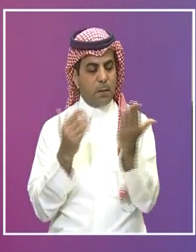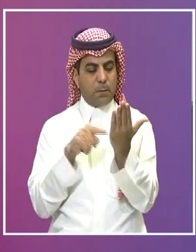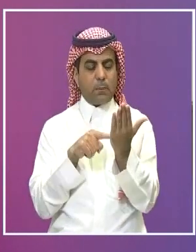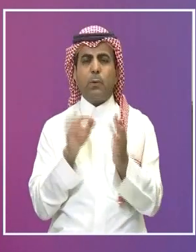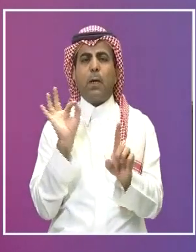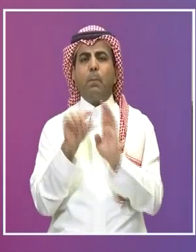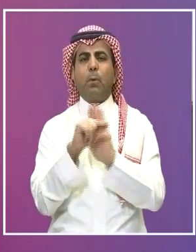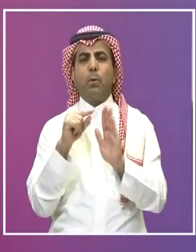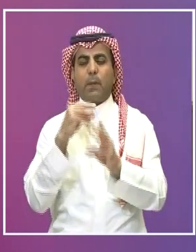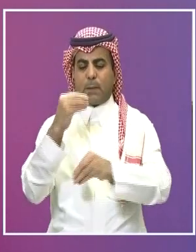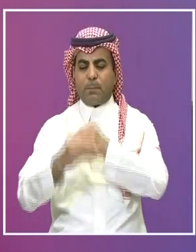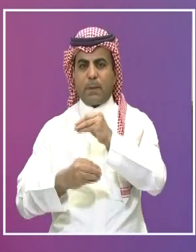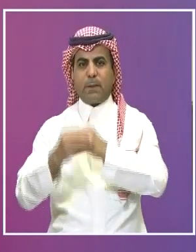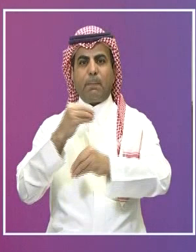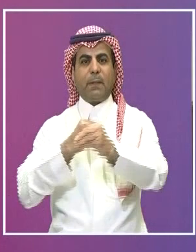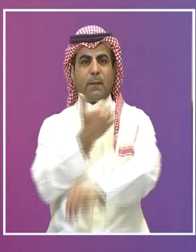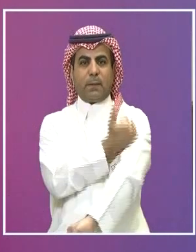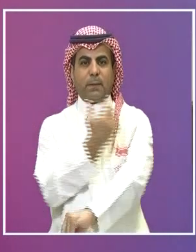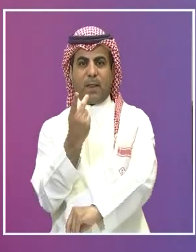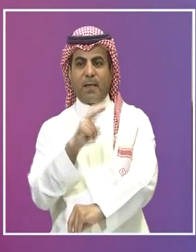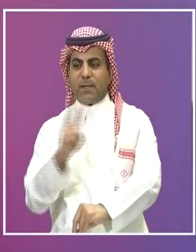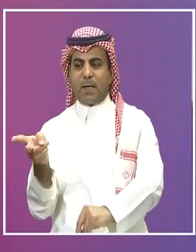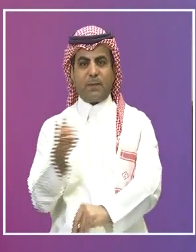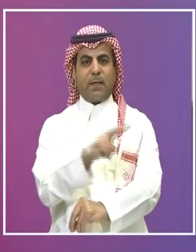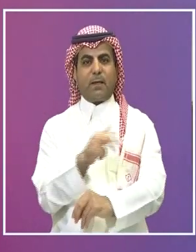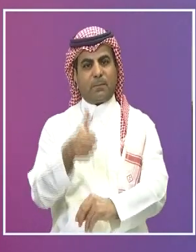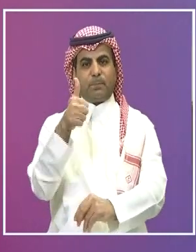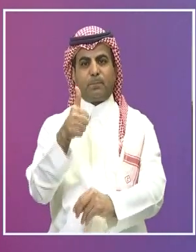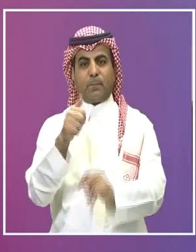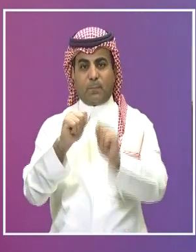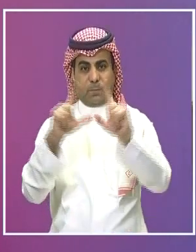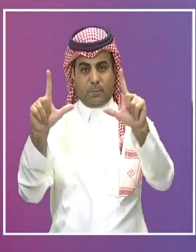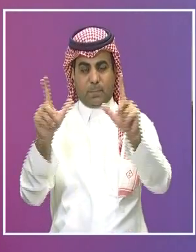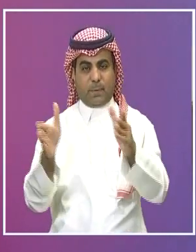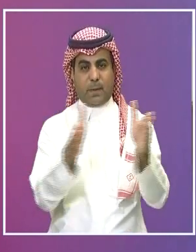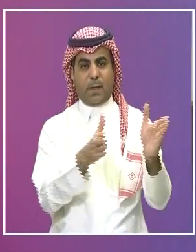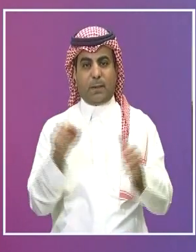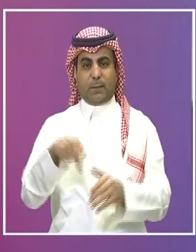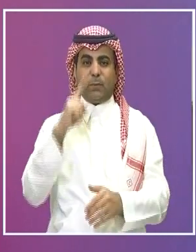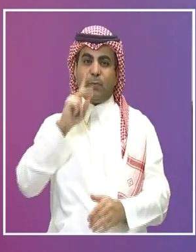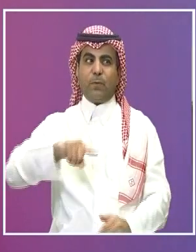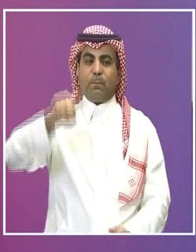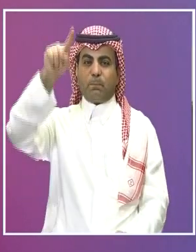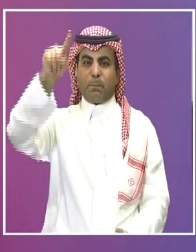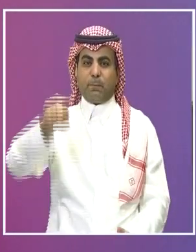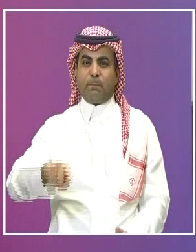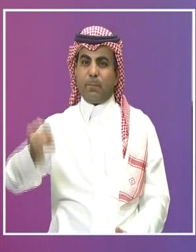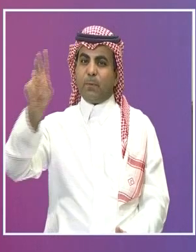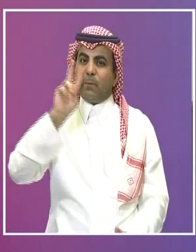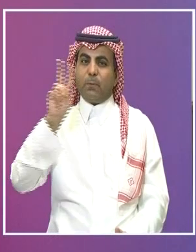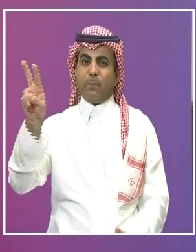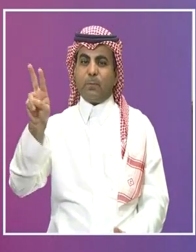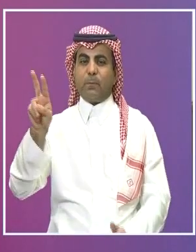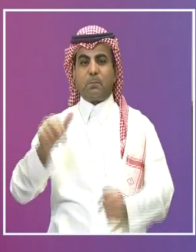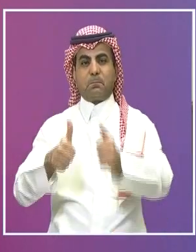اللقاحات. فيما يتعلق بالمؤشرات الوبائية، كما تلاحظون بحمد الله منحنى الحالات المؤكدة من العربية السعودية يشهد